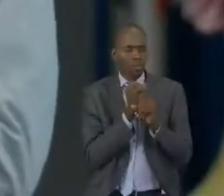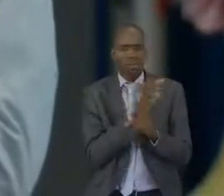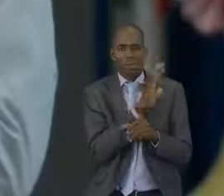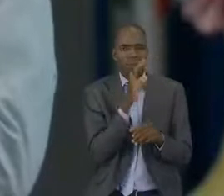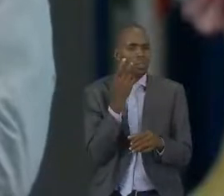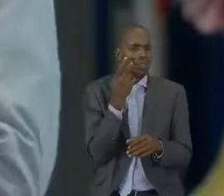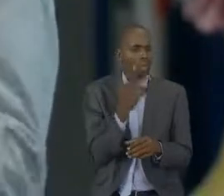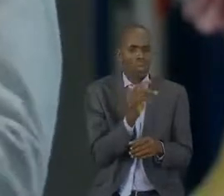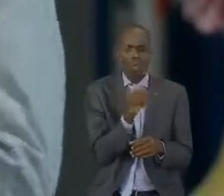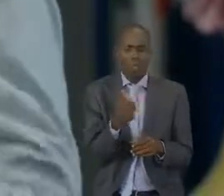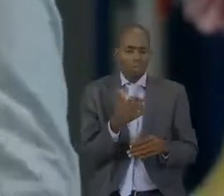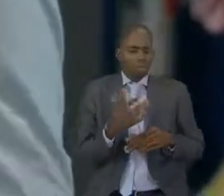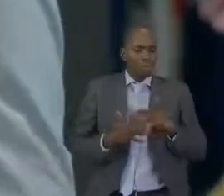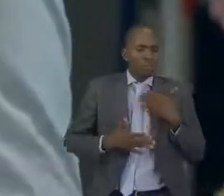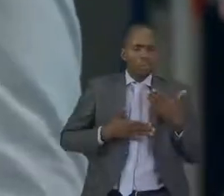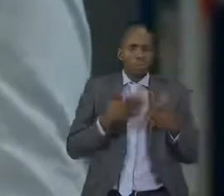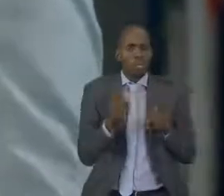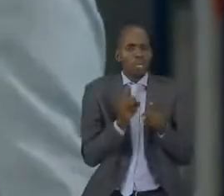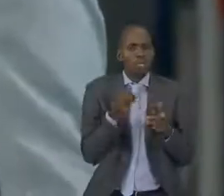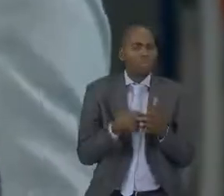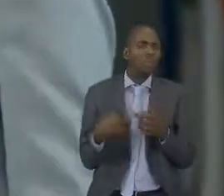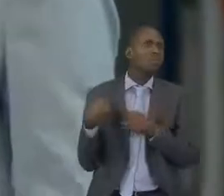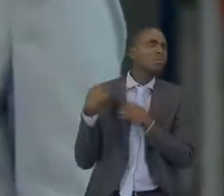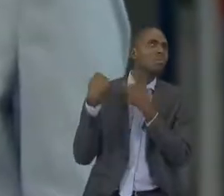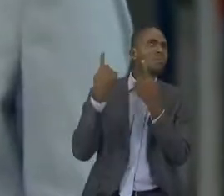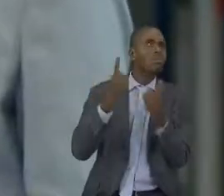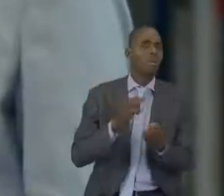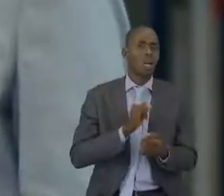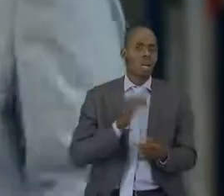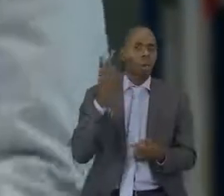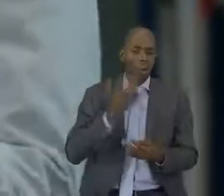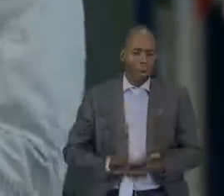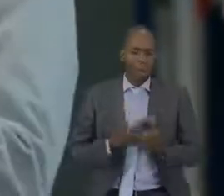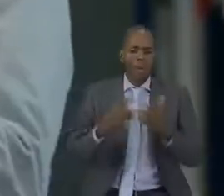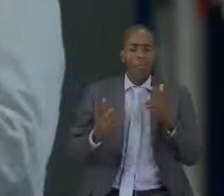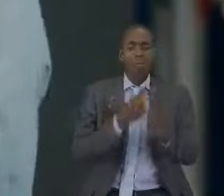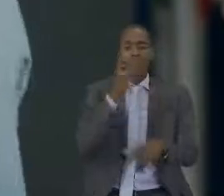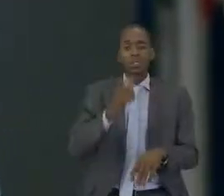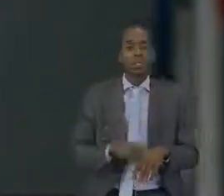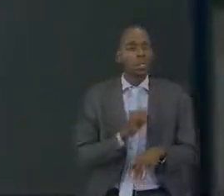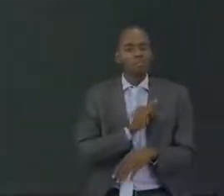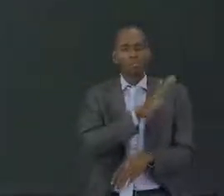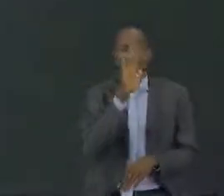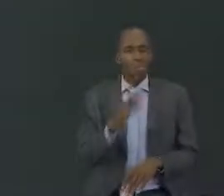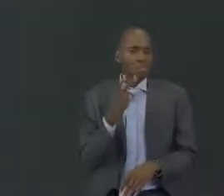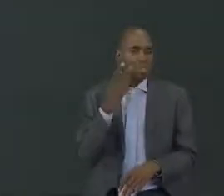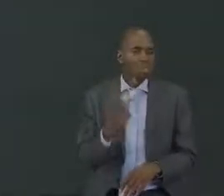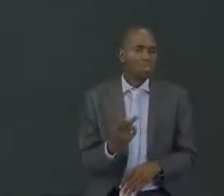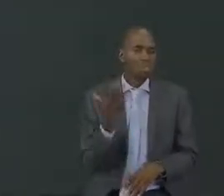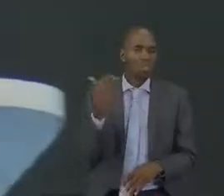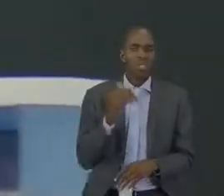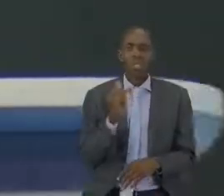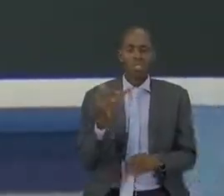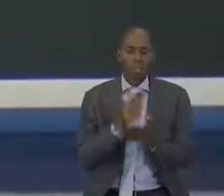joie comme celle-là. Depuis que je suis né pour la première fois, je n'ai jamais vu quelque chose de ce